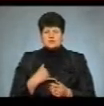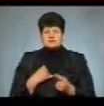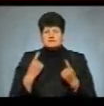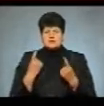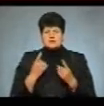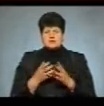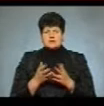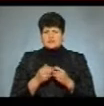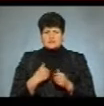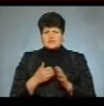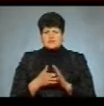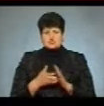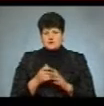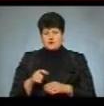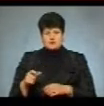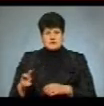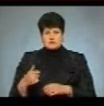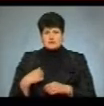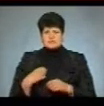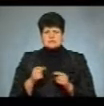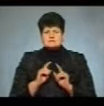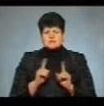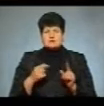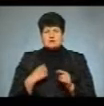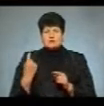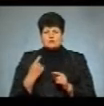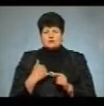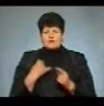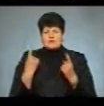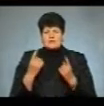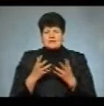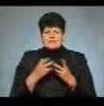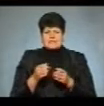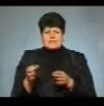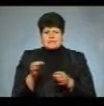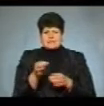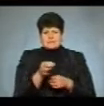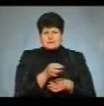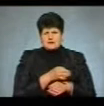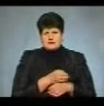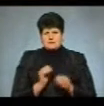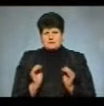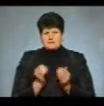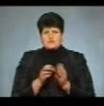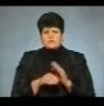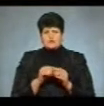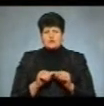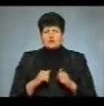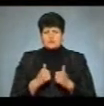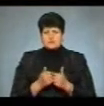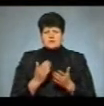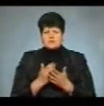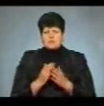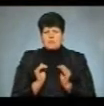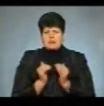кількість. Нас не вистачає людей. Нас специфіка нашої області в тому, що велика кількість дрібних дільничих виборчих комісій, які знаходяться